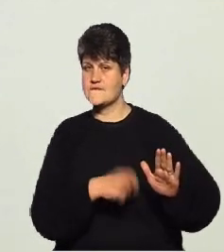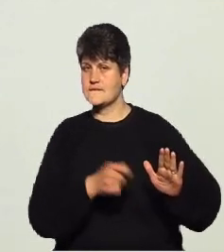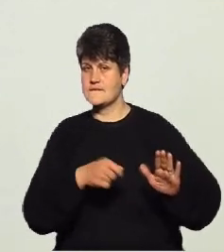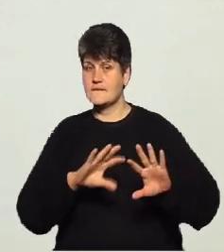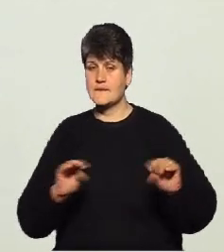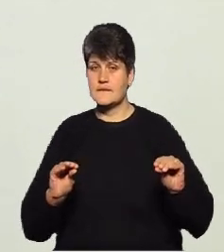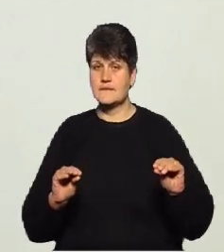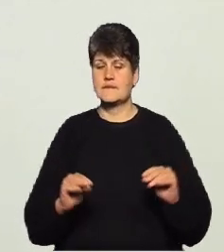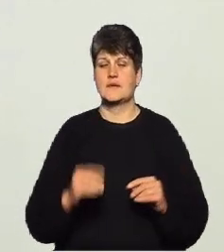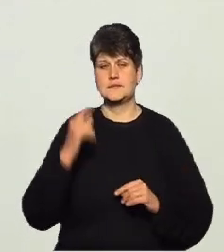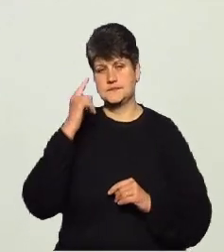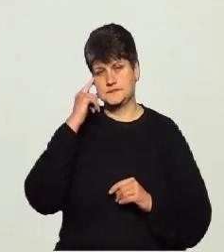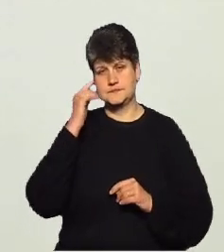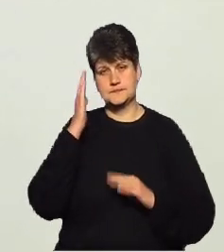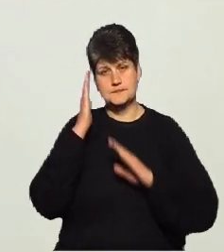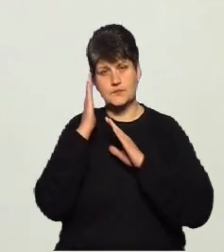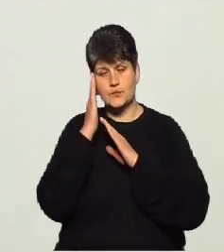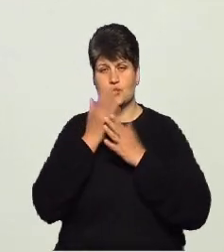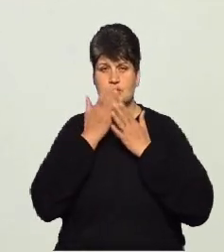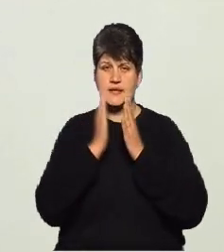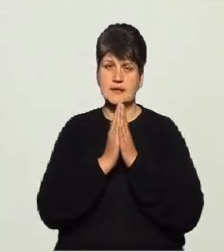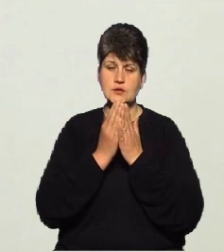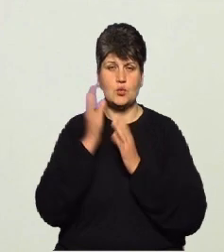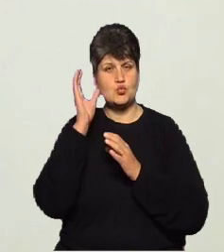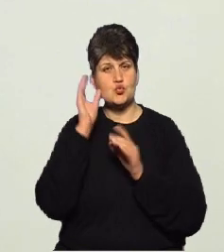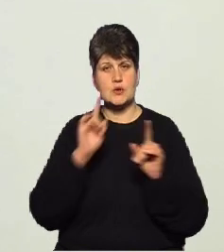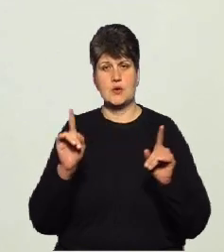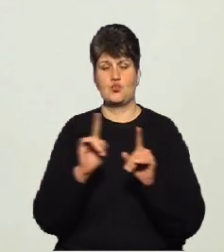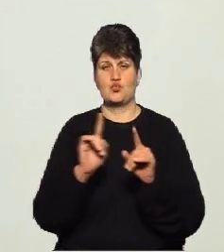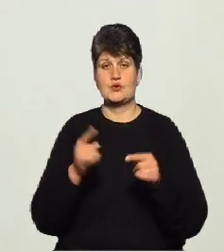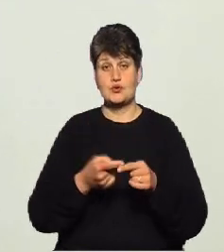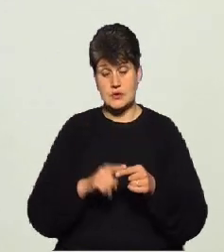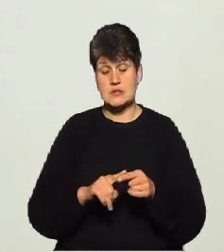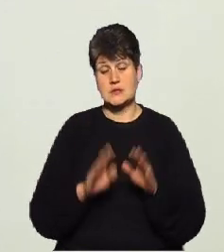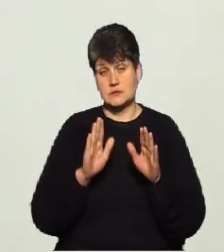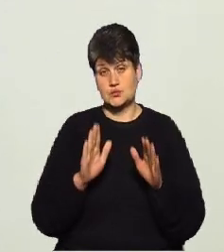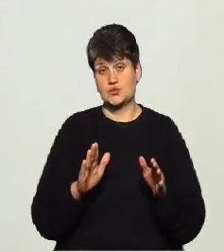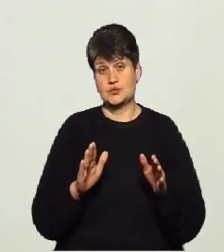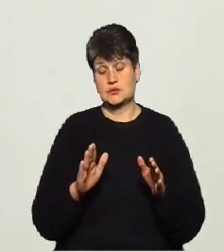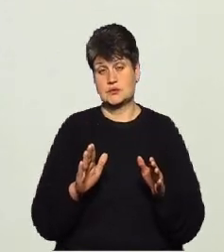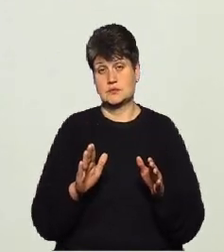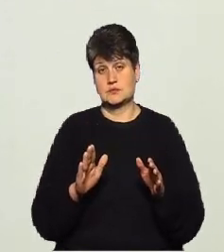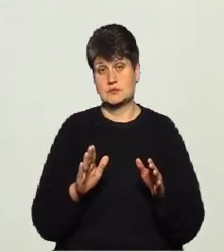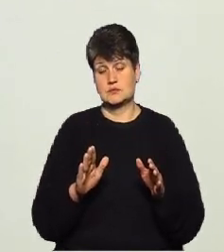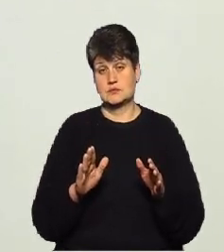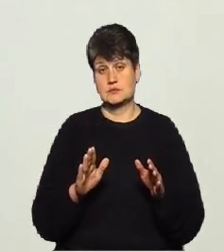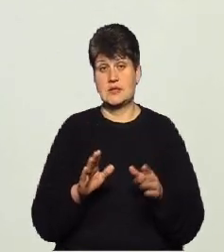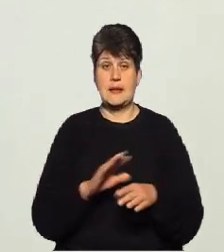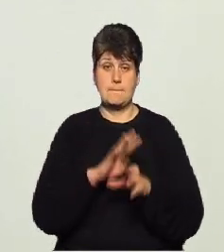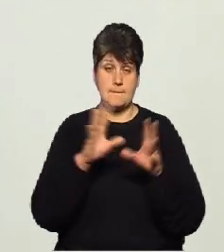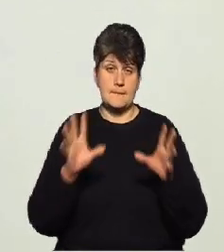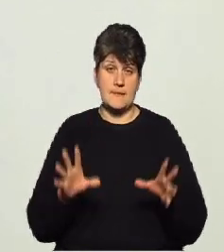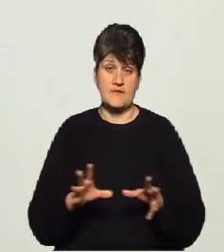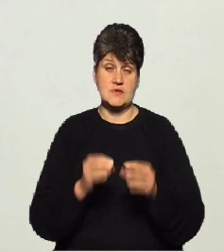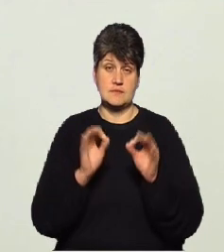сон, почитати книжку, послухати музику. Це буде, не тільки на мою думку, але зрештою на більшості думку науковців, на всі поради,